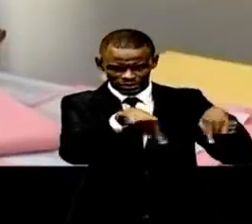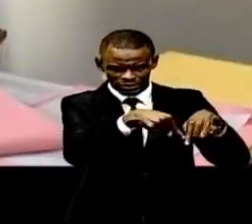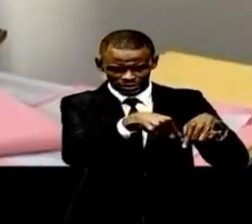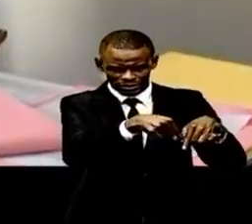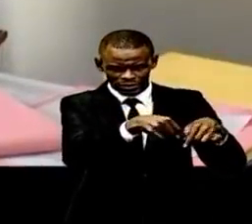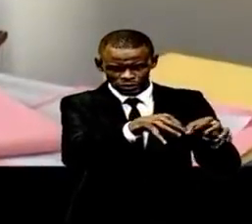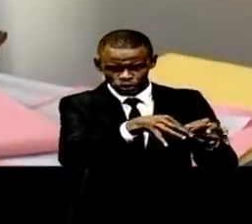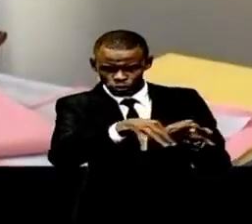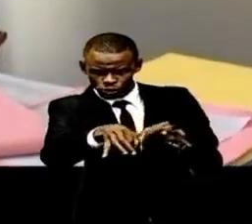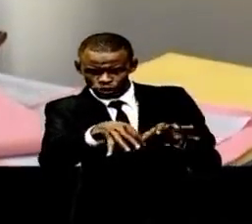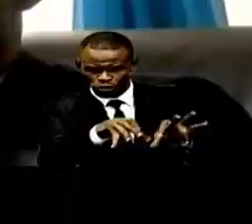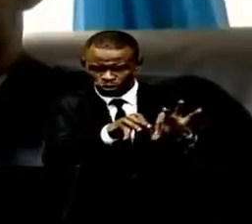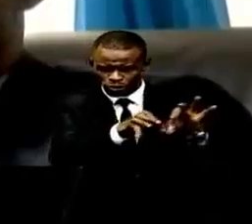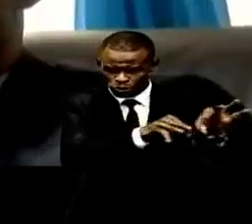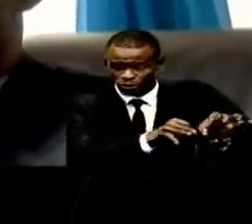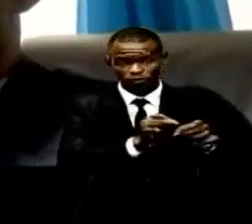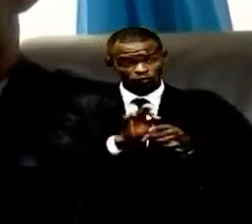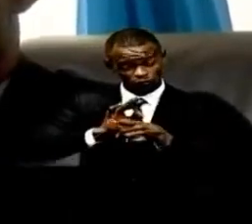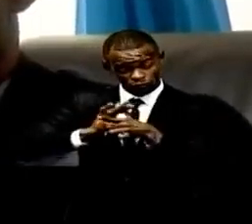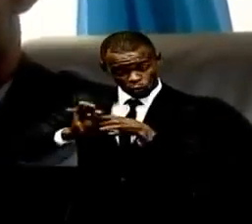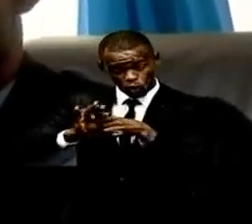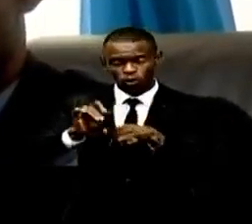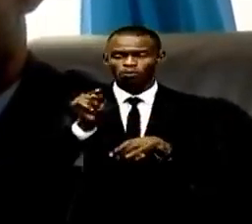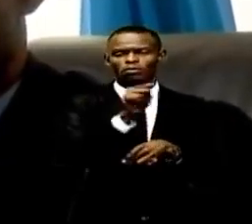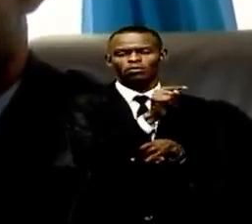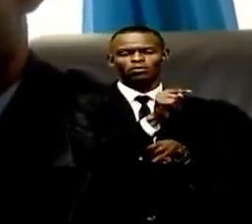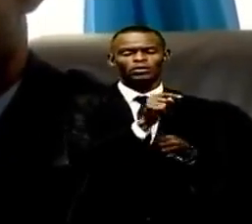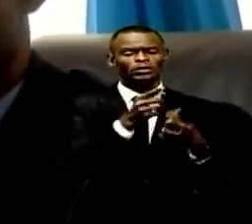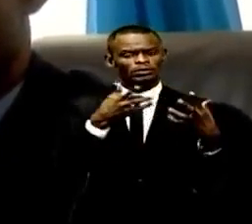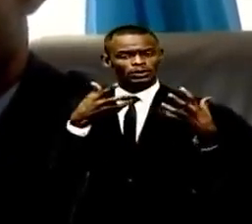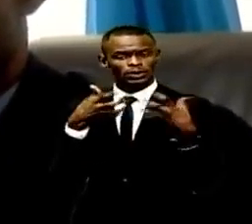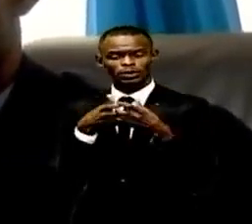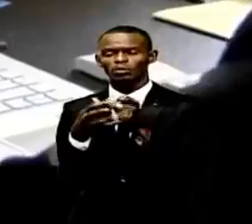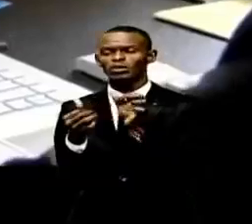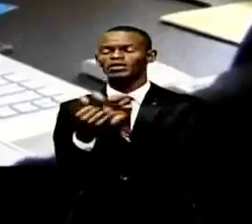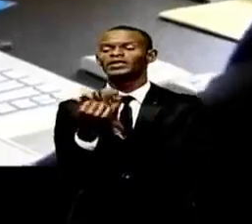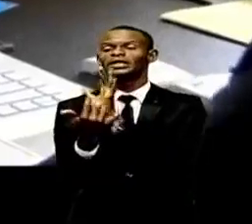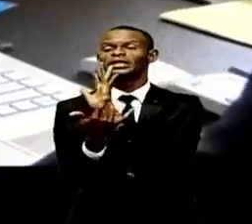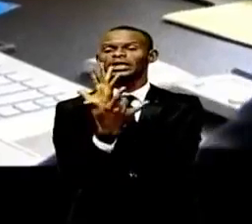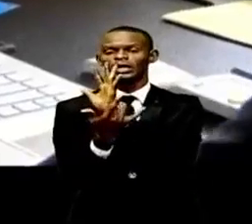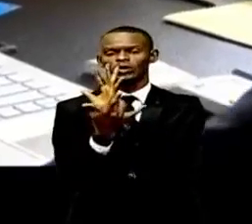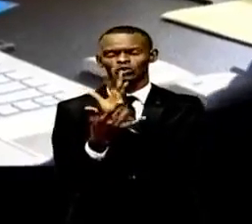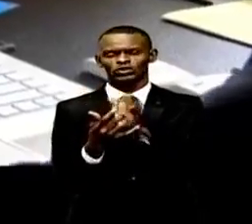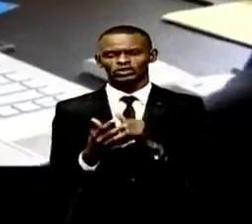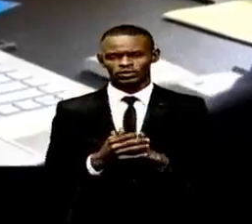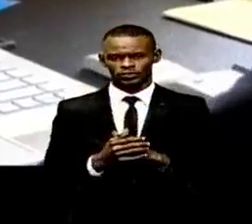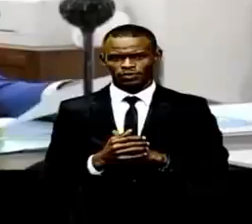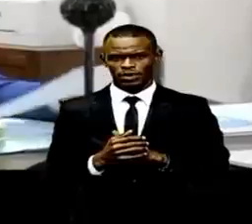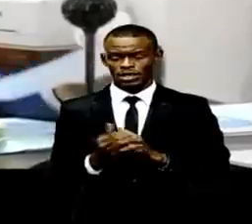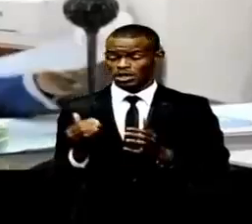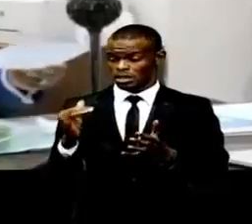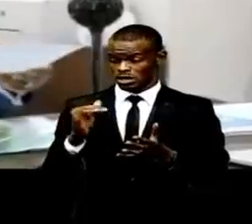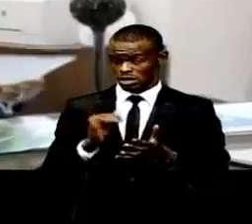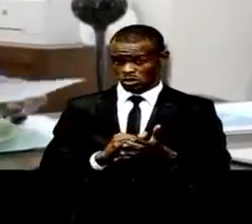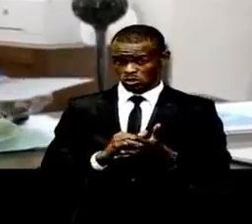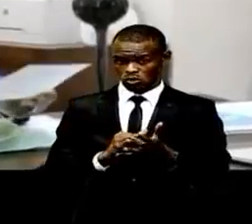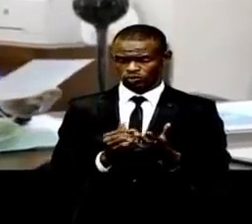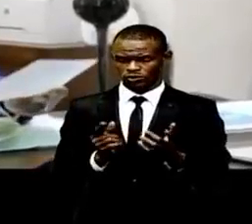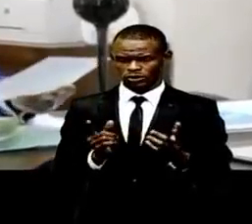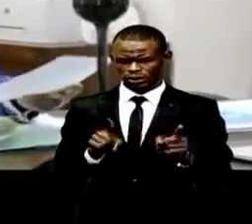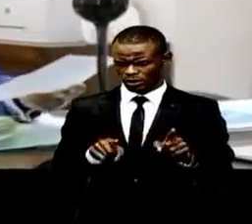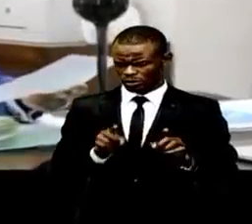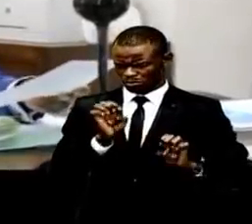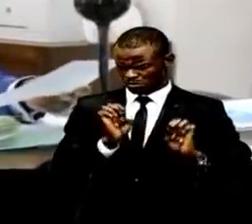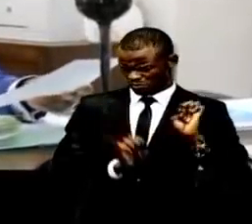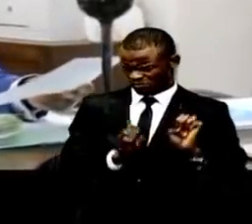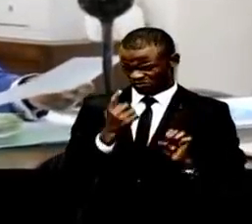la perspective du transfert des technologies au terme de la période contractuelle. À l'évaluation, la société Congo Tchèque